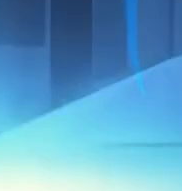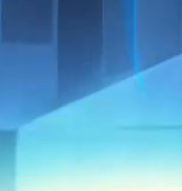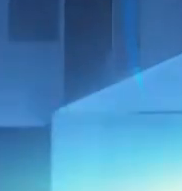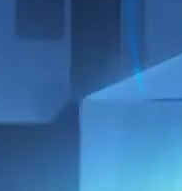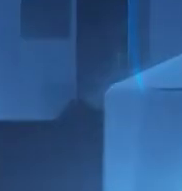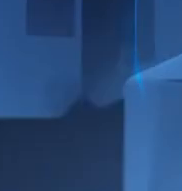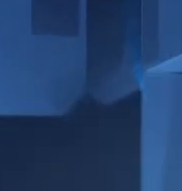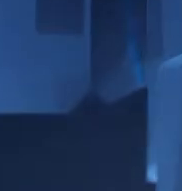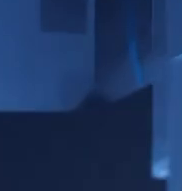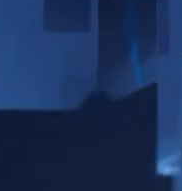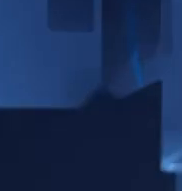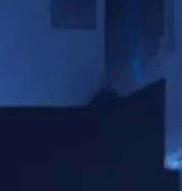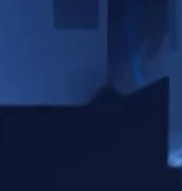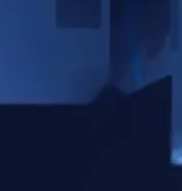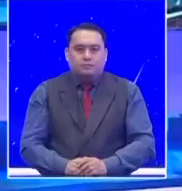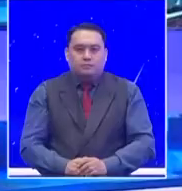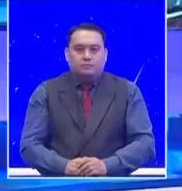телеканал ЖТСУ.